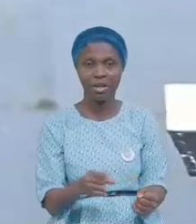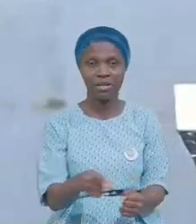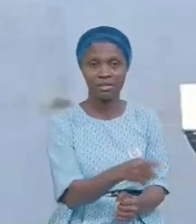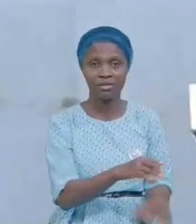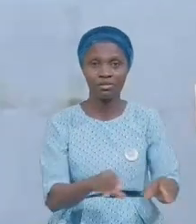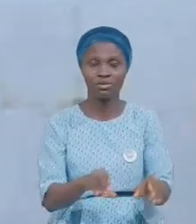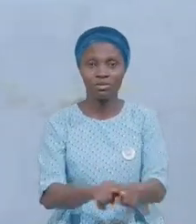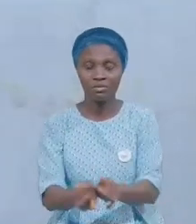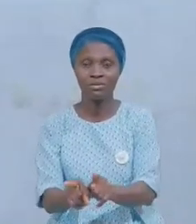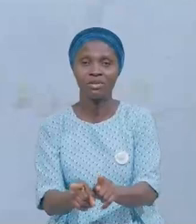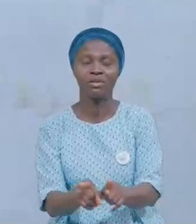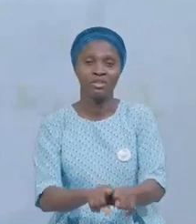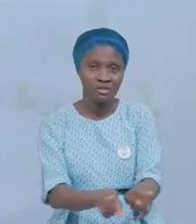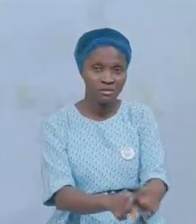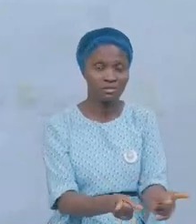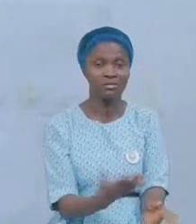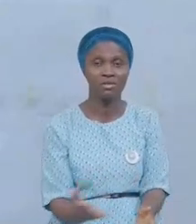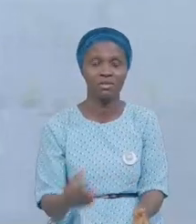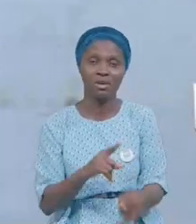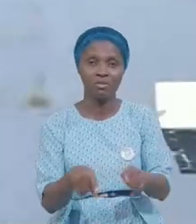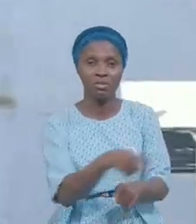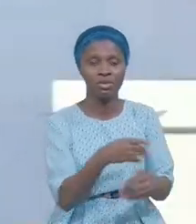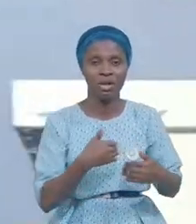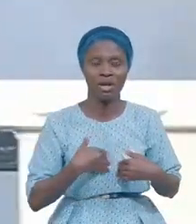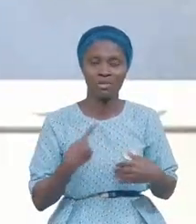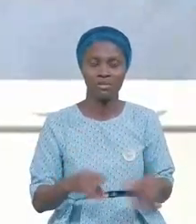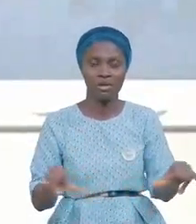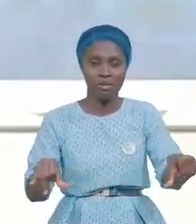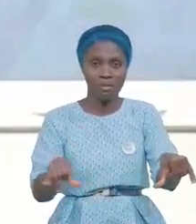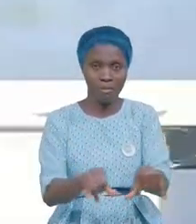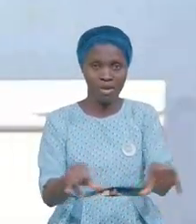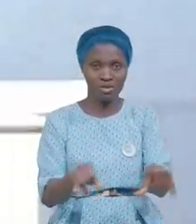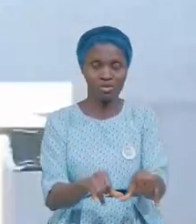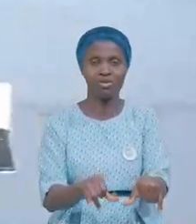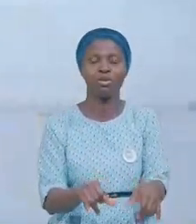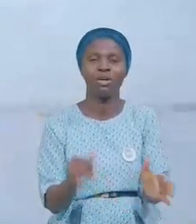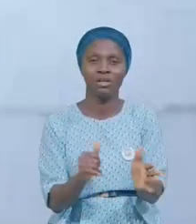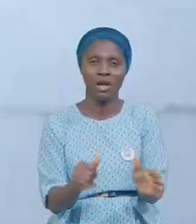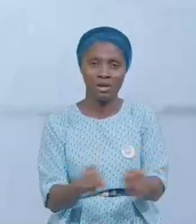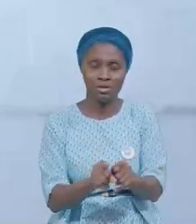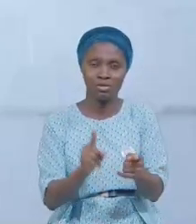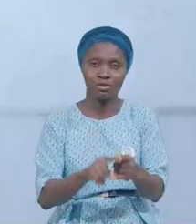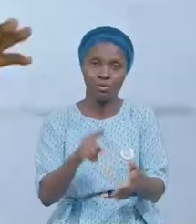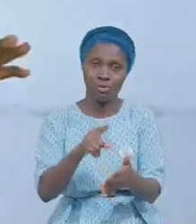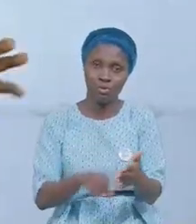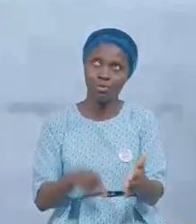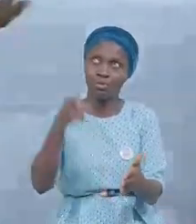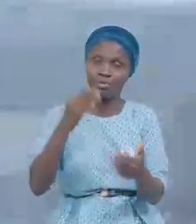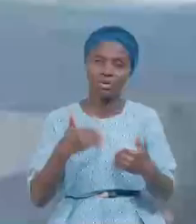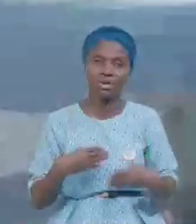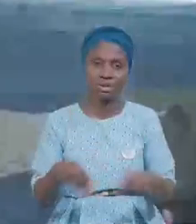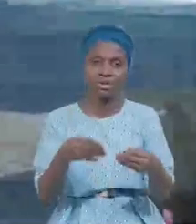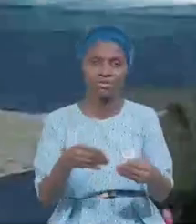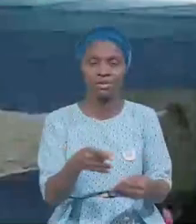la mesure qui les a amenés à accomplir ce que le Seigneur leur avait donné, les avait appelés à faire.